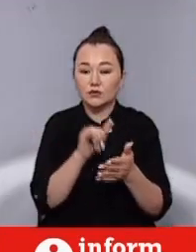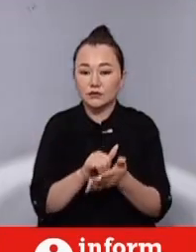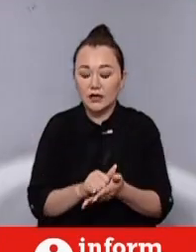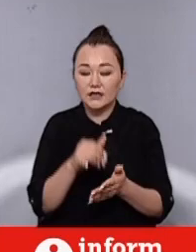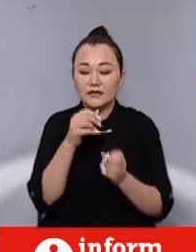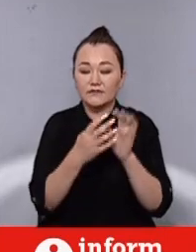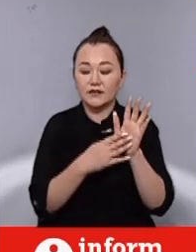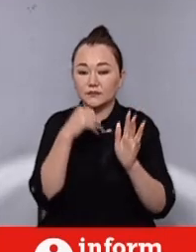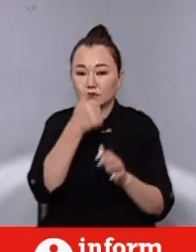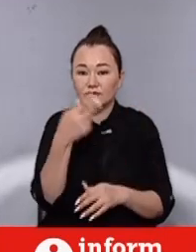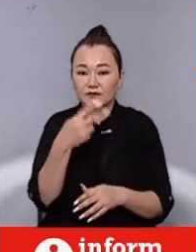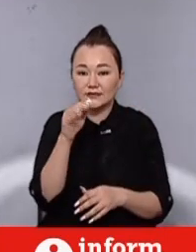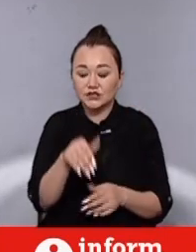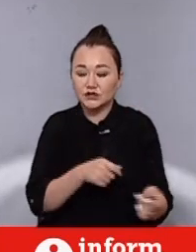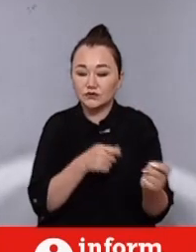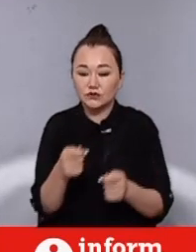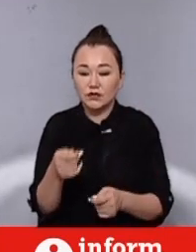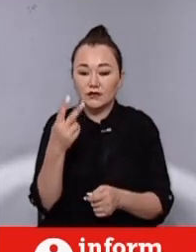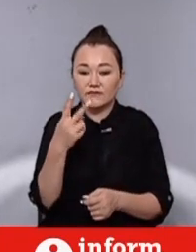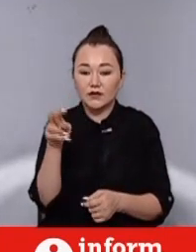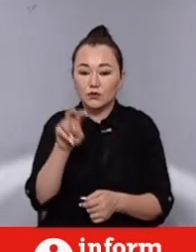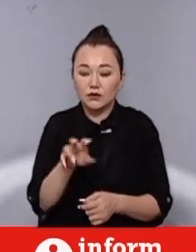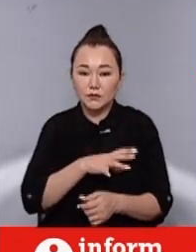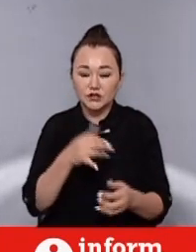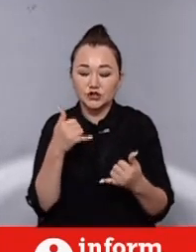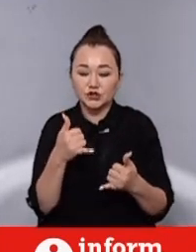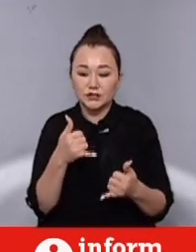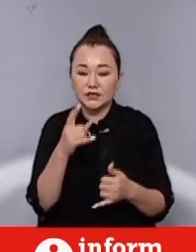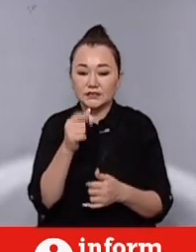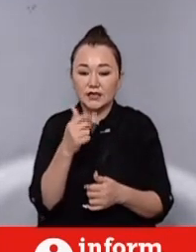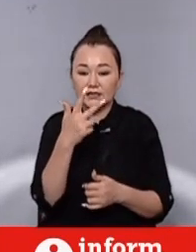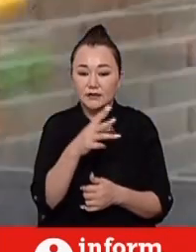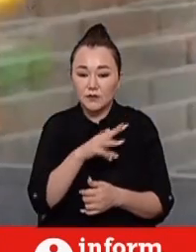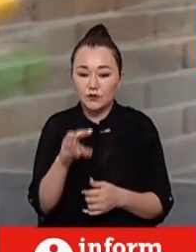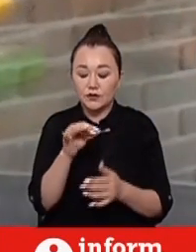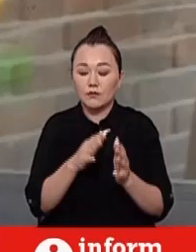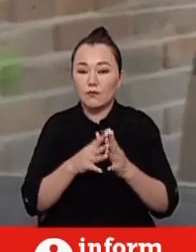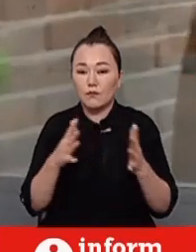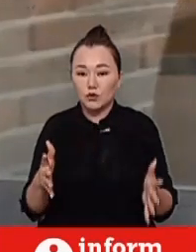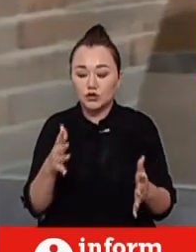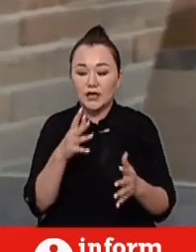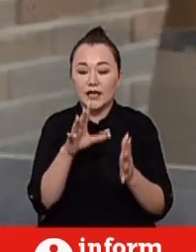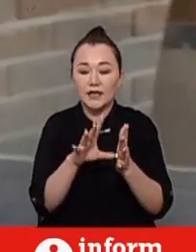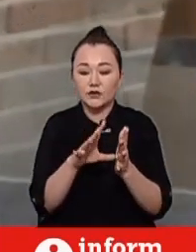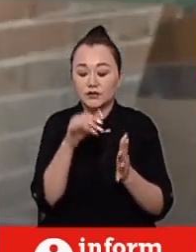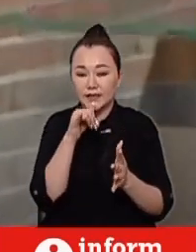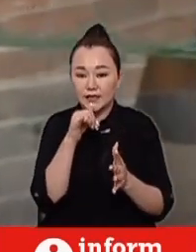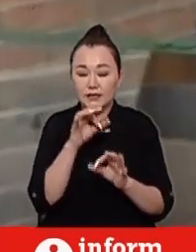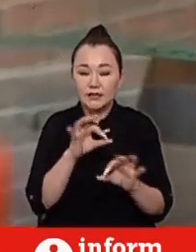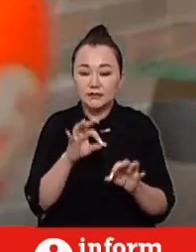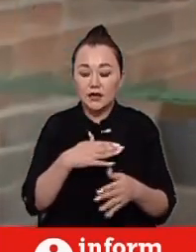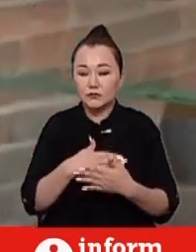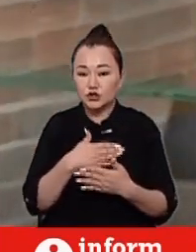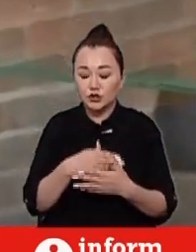было 20 тысяч вейпов, завезенных по 2 доллара, то сейчас уже за 3 миллиона и больше. Электронные сигареты, говорят